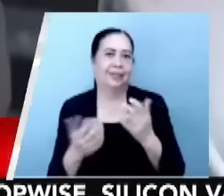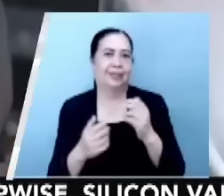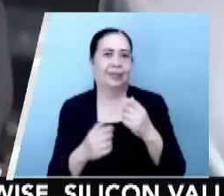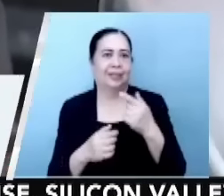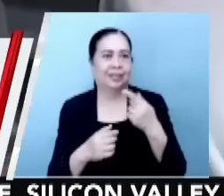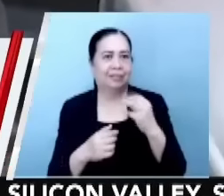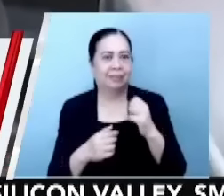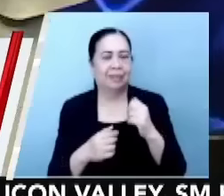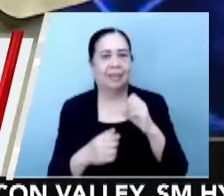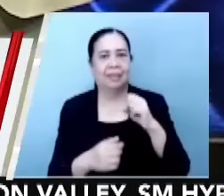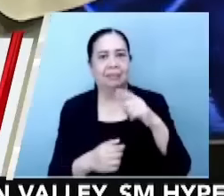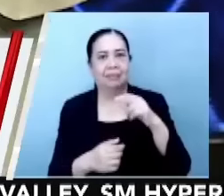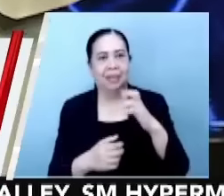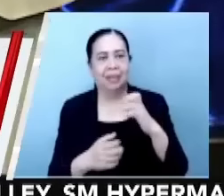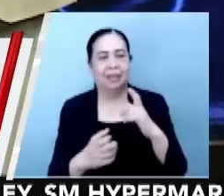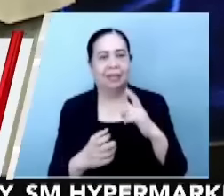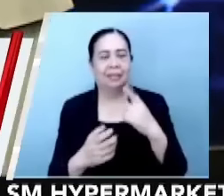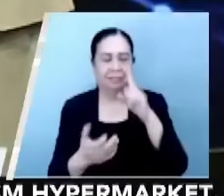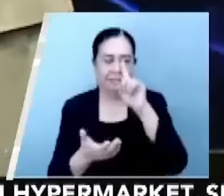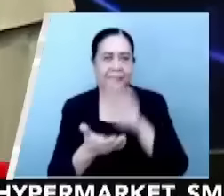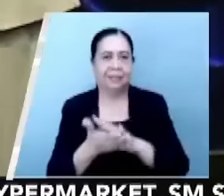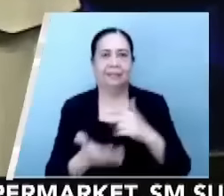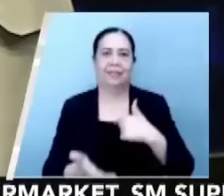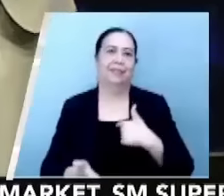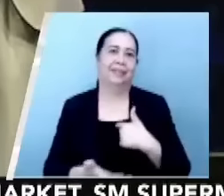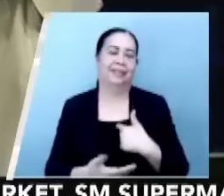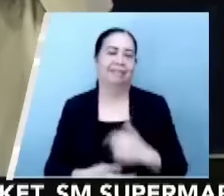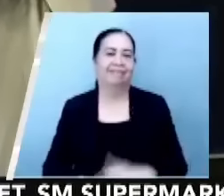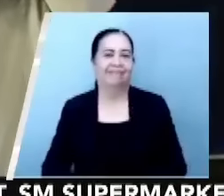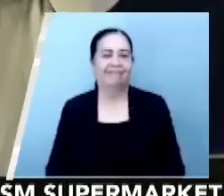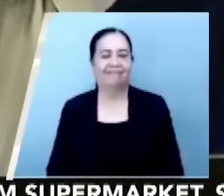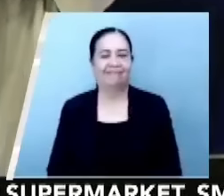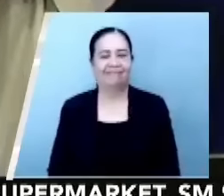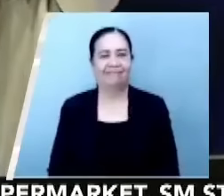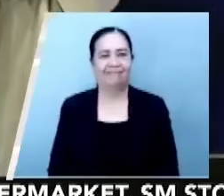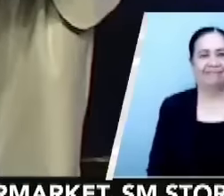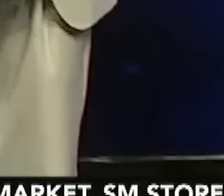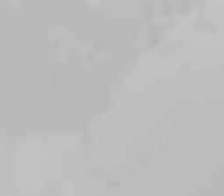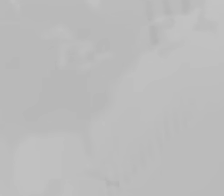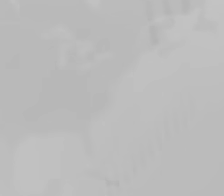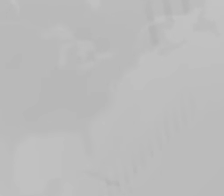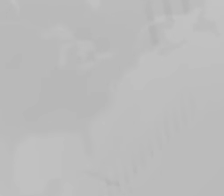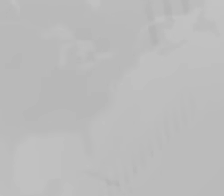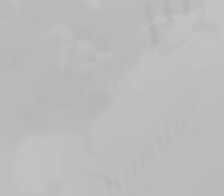naniwala pa rin sila sa akin. Nelson Canlas updated sa Showbiz Happenings.